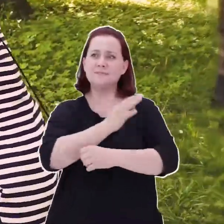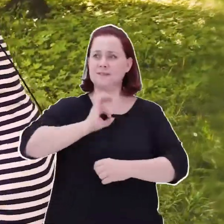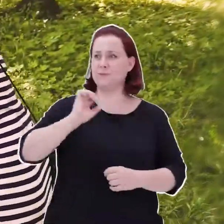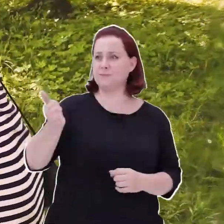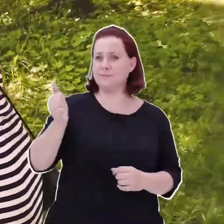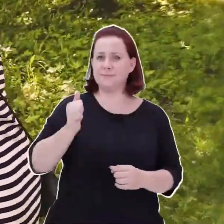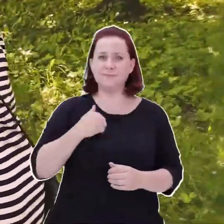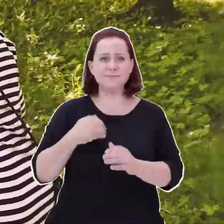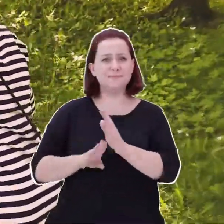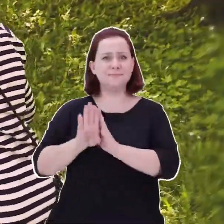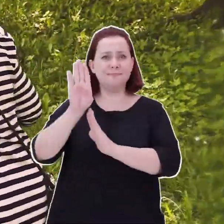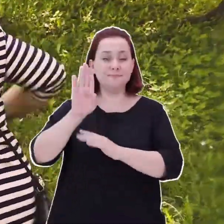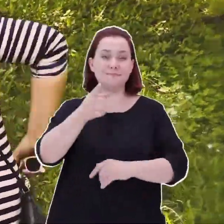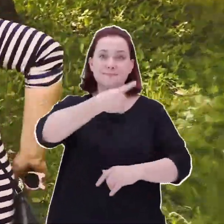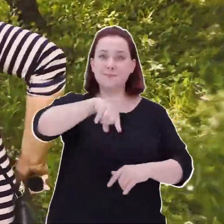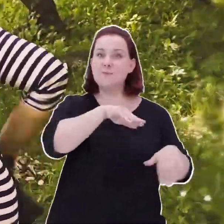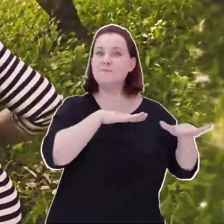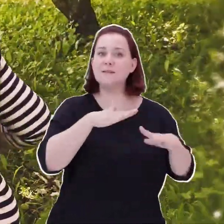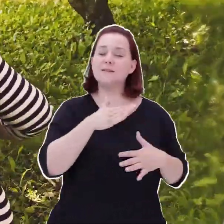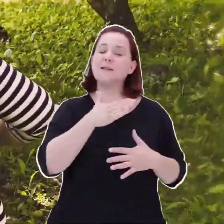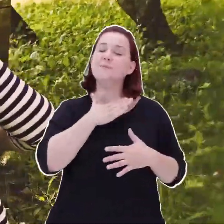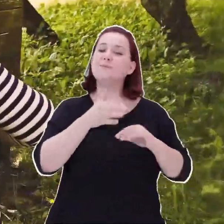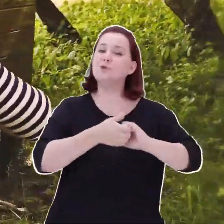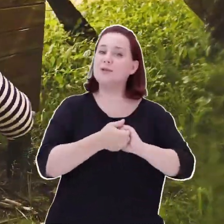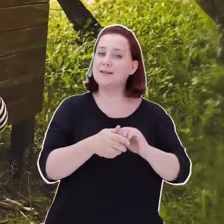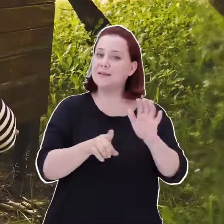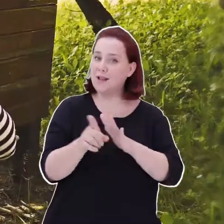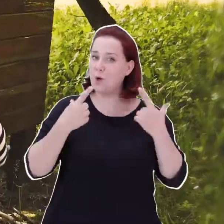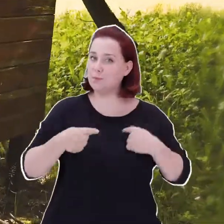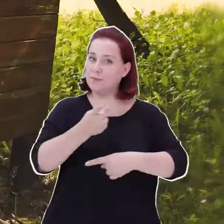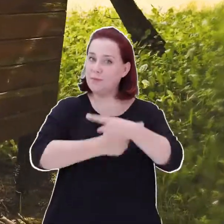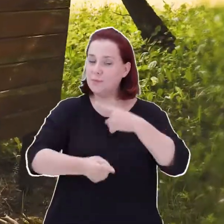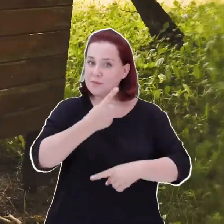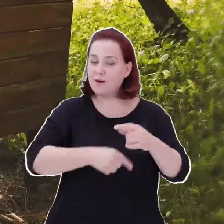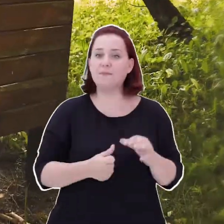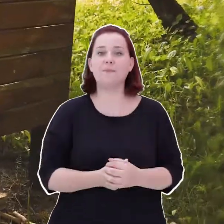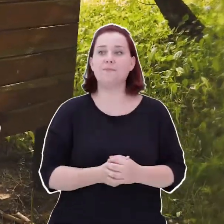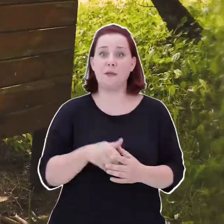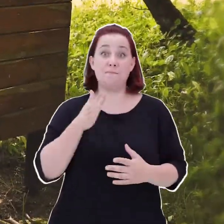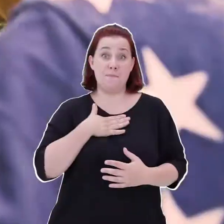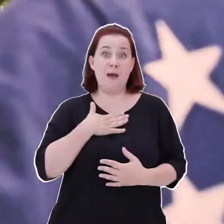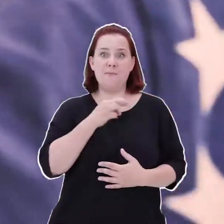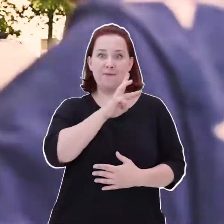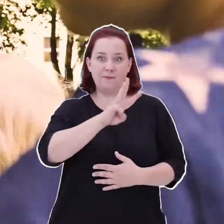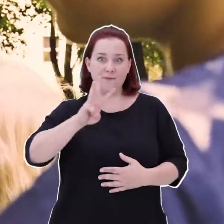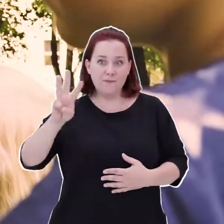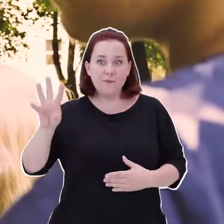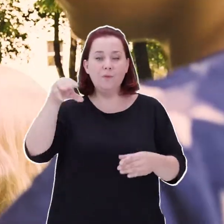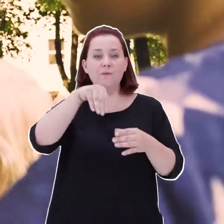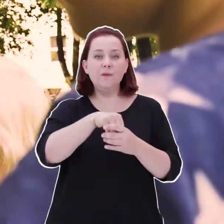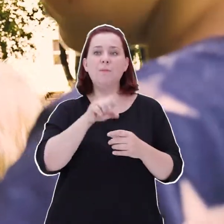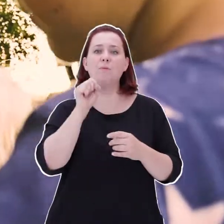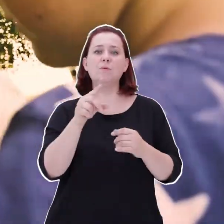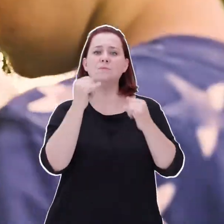rynku pracy. Nasz punkt jest przyjazny dla osób z niepełnosprawnościami. Mamy stronę internetową, na której znajdują